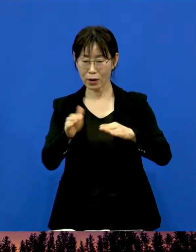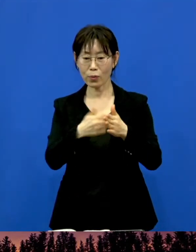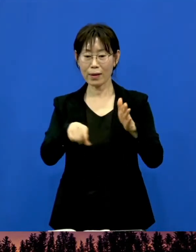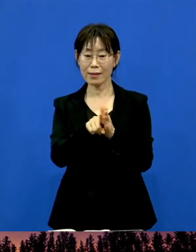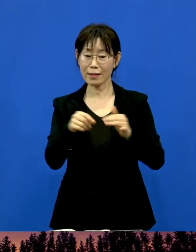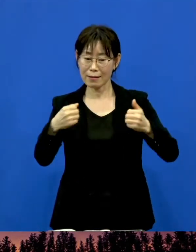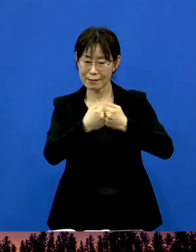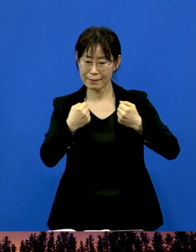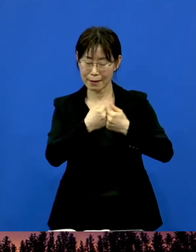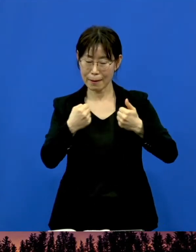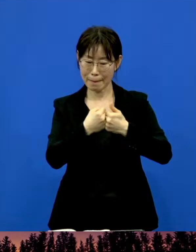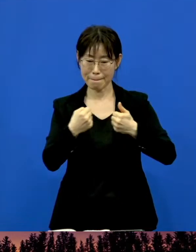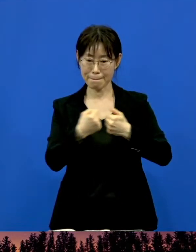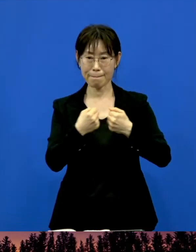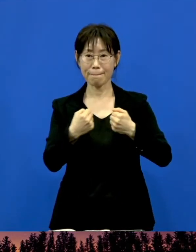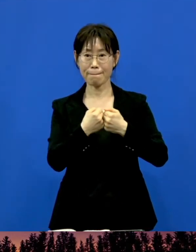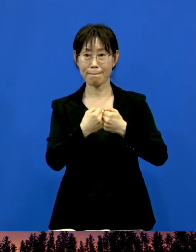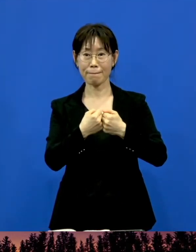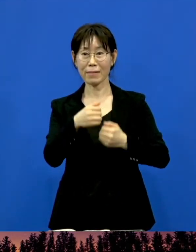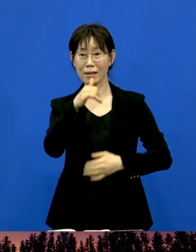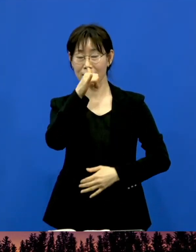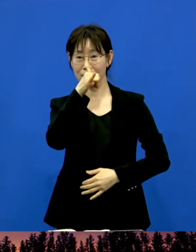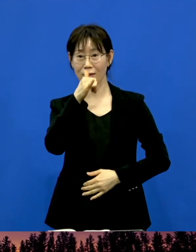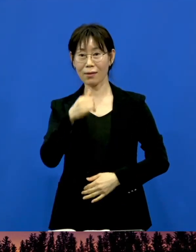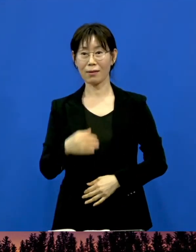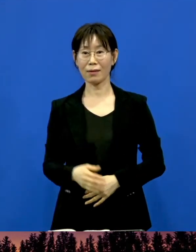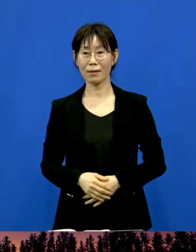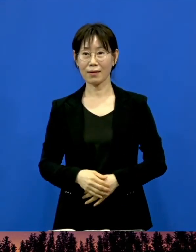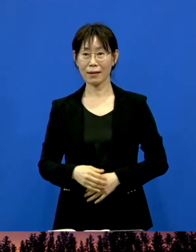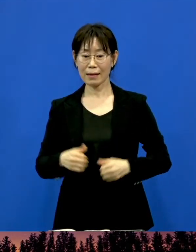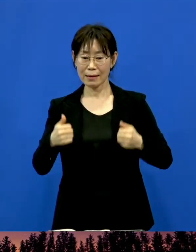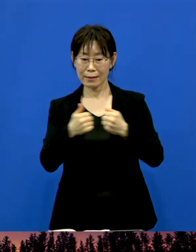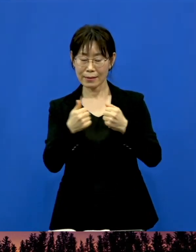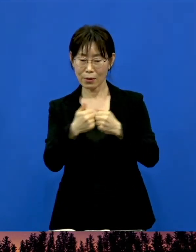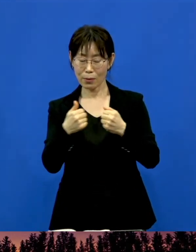강제적으로 빼앗기도 하고 투쟁해서라도 내가 원하는 걸 가지려고 합니다.